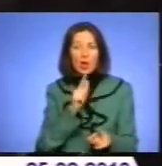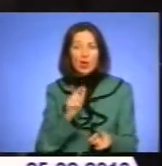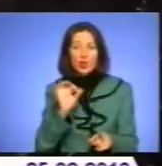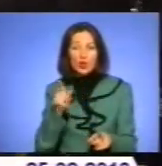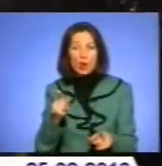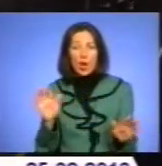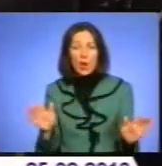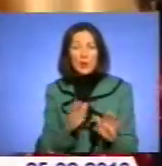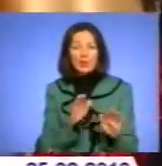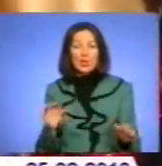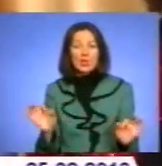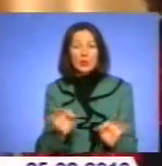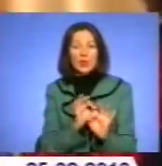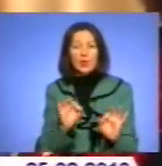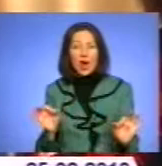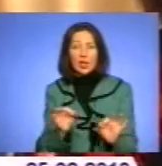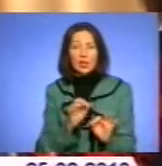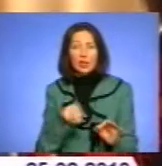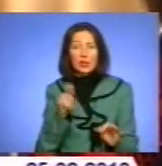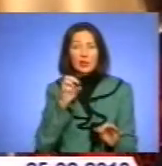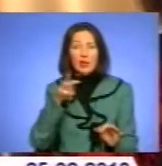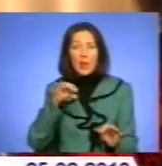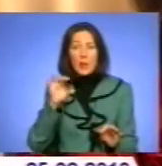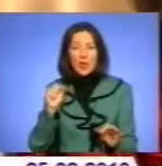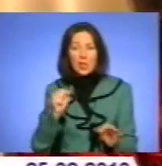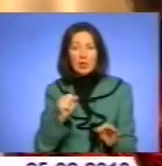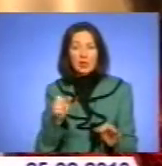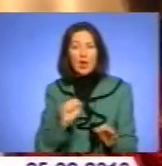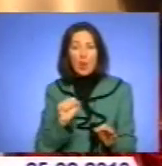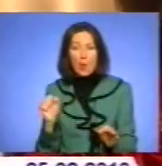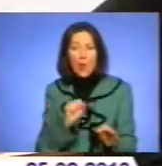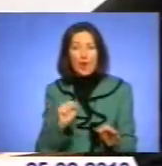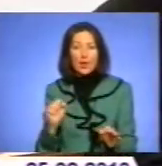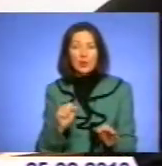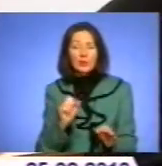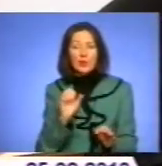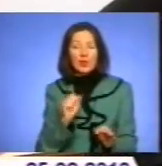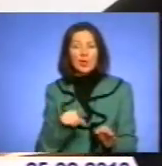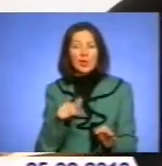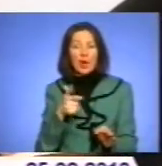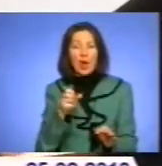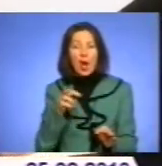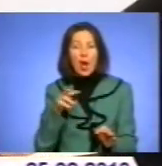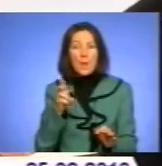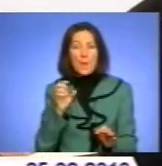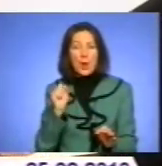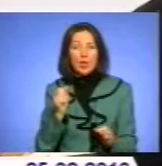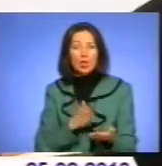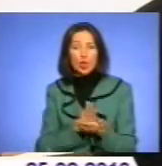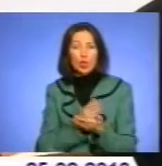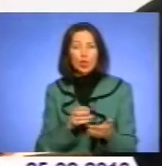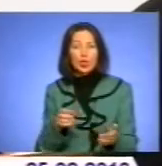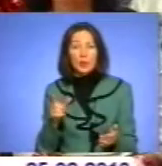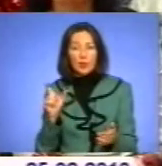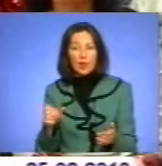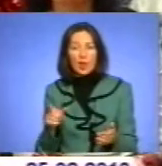Петро Кутний з Теребовлі, Леся Горлицька, соліст обласної філармонії Андрій Гамбаль та заслужений діяч мистецтв України Іван